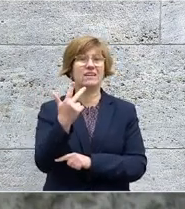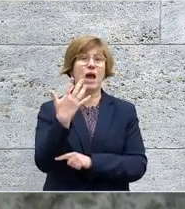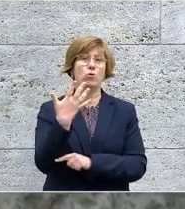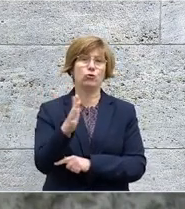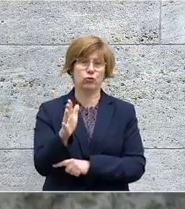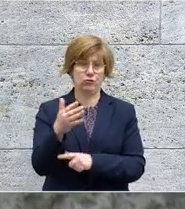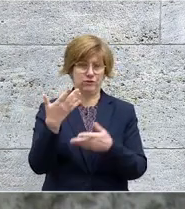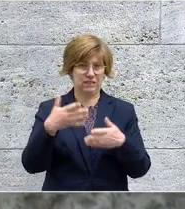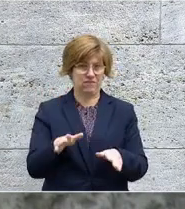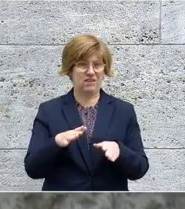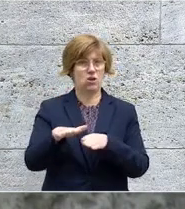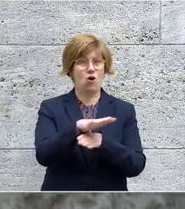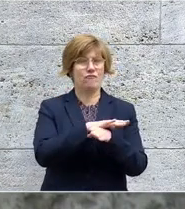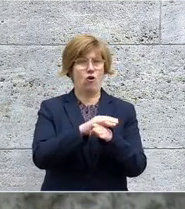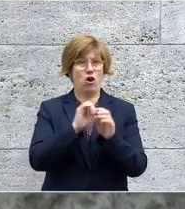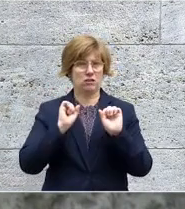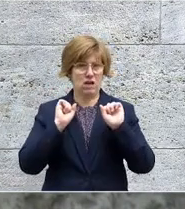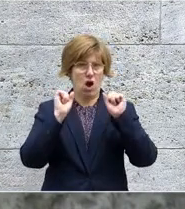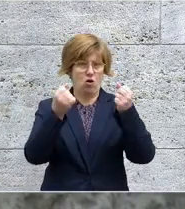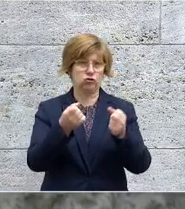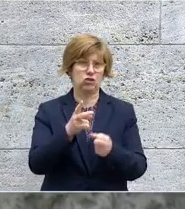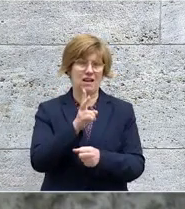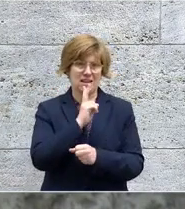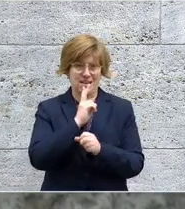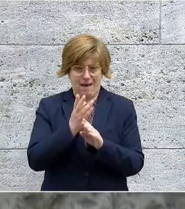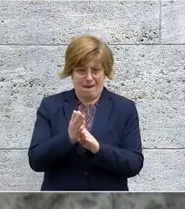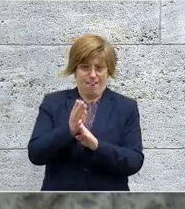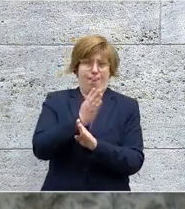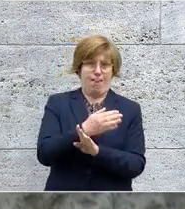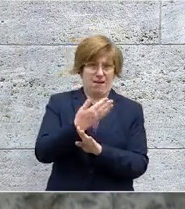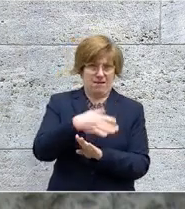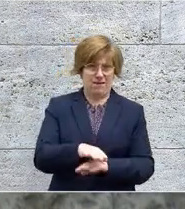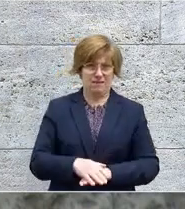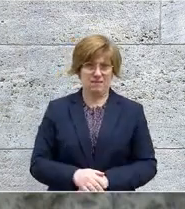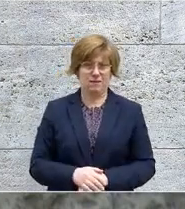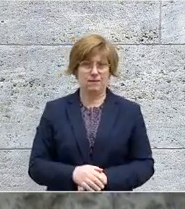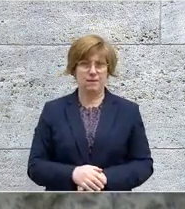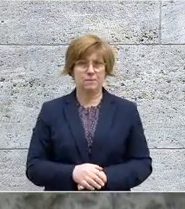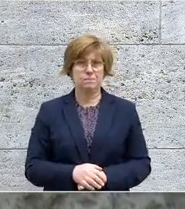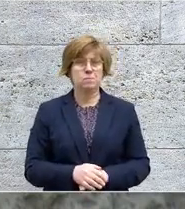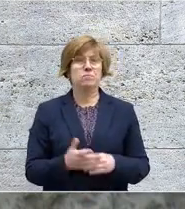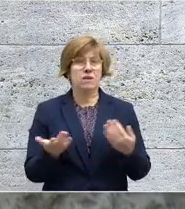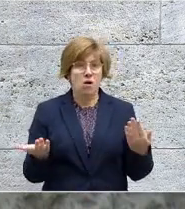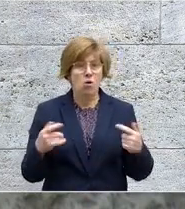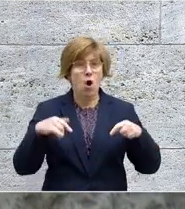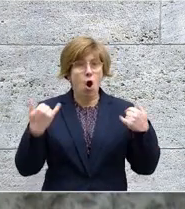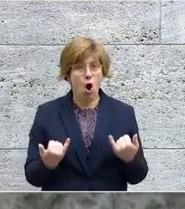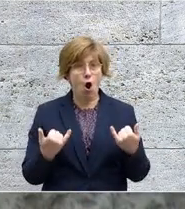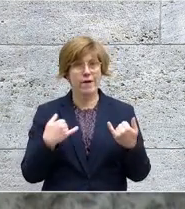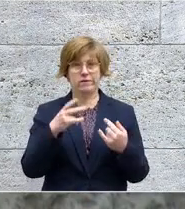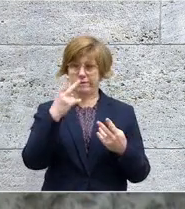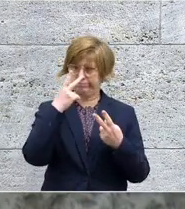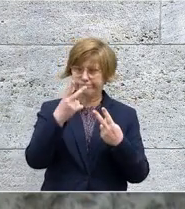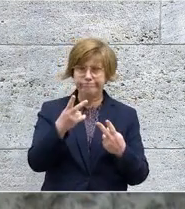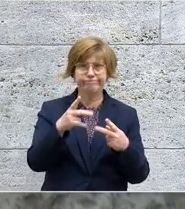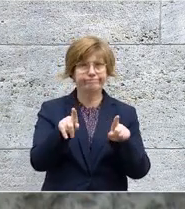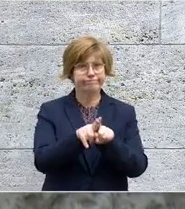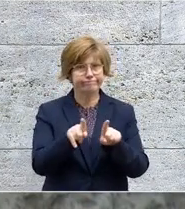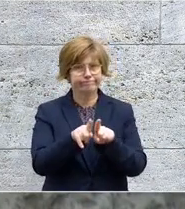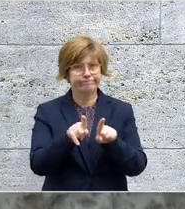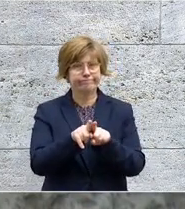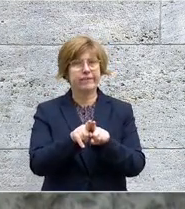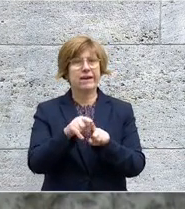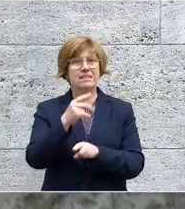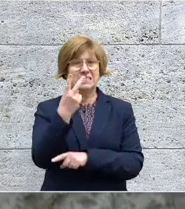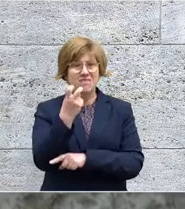1953 geschlagen, dem Volksaufstand in der DDR kurz vorher. Auch aus unserer heutigen Warte sehen wir,